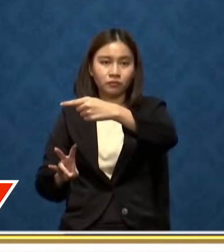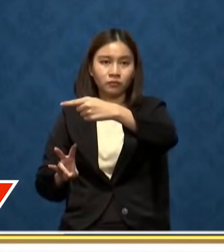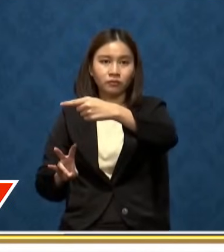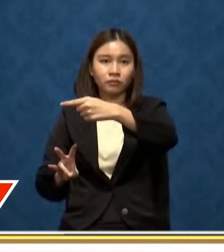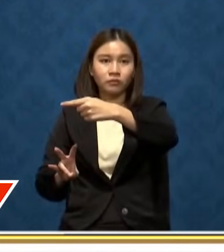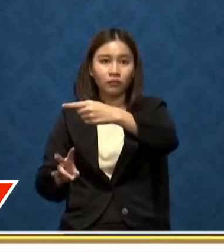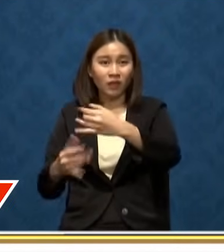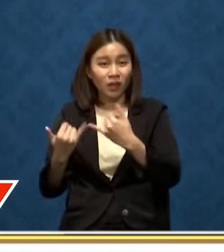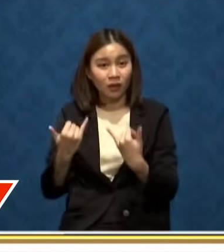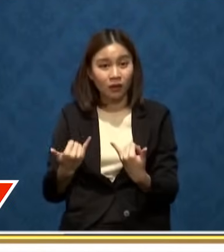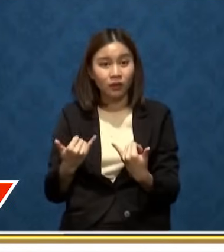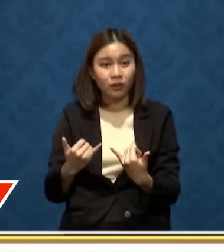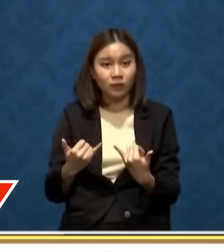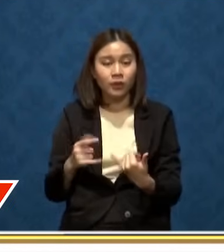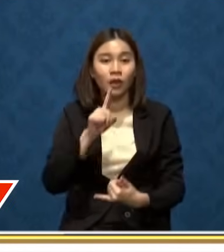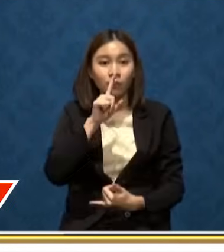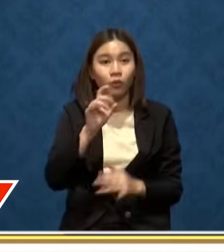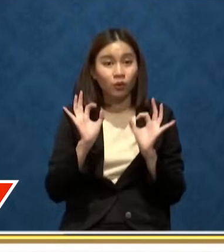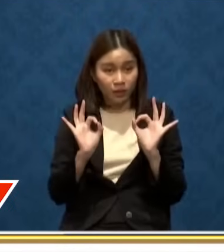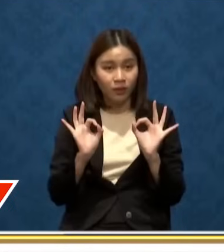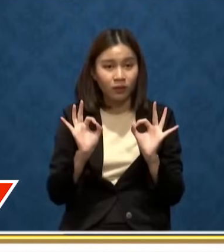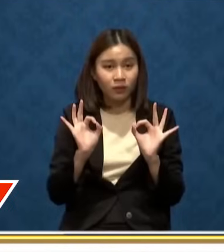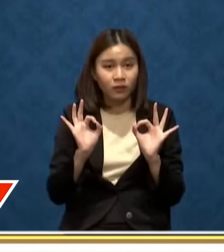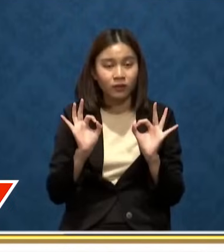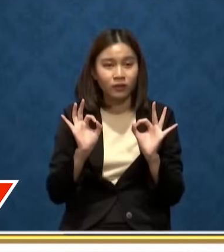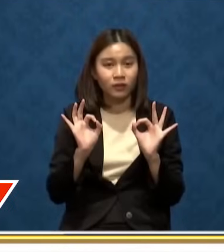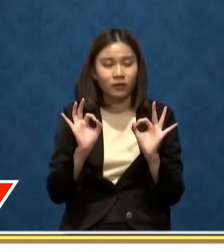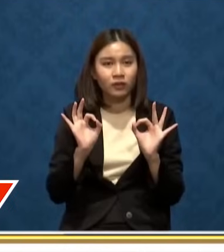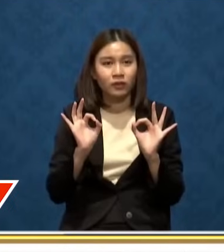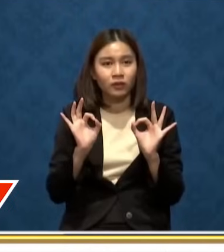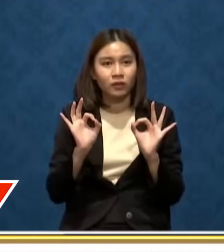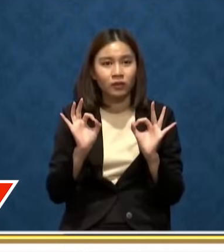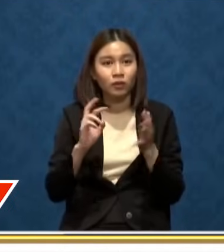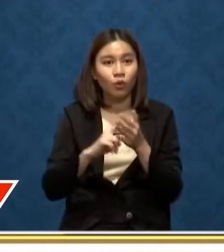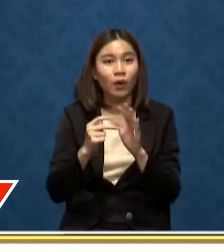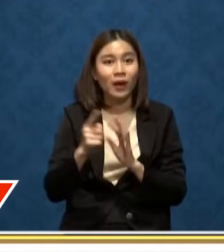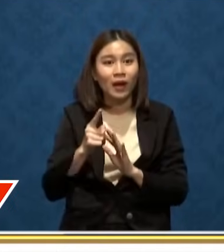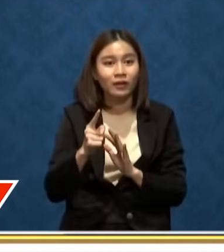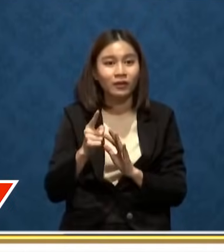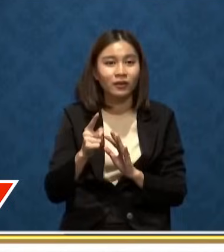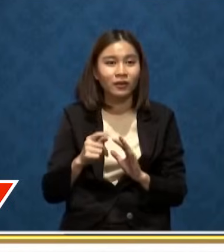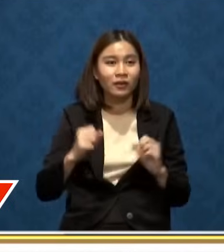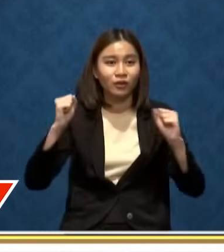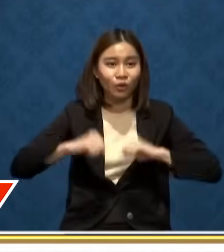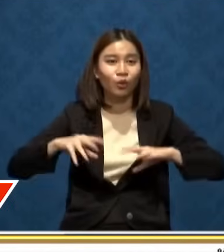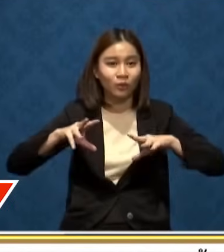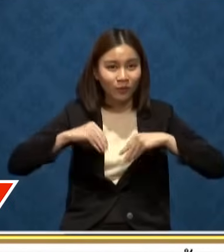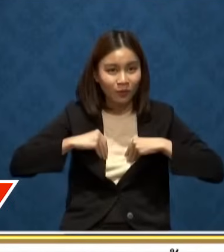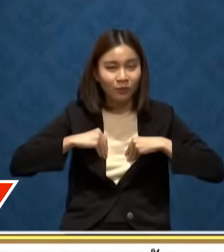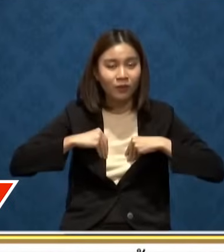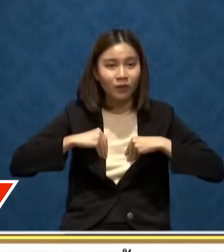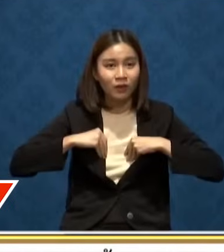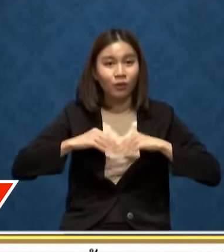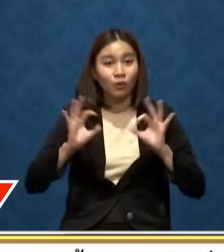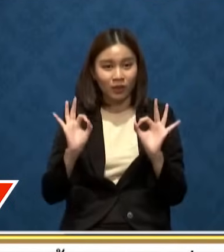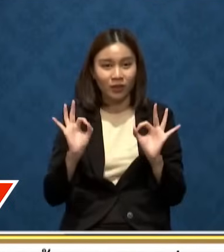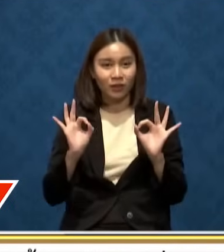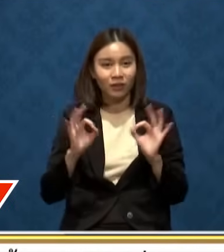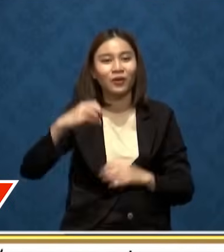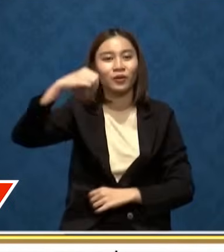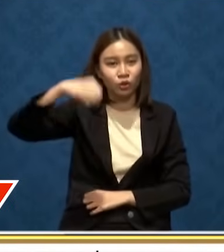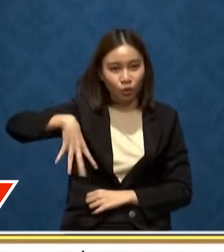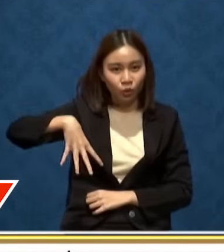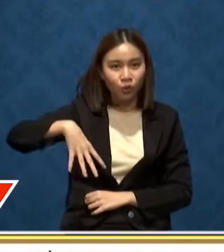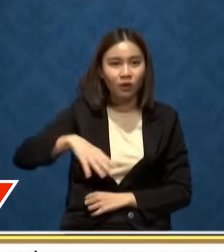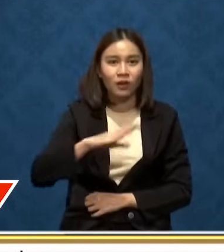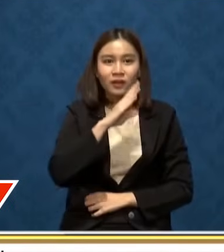ลำดับนี้โอเคไหมครับโอเคเพราะโอเคแปลว่าตกลงลำดับท่านโอเคนะครับตกลงถ้าคุ